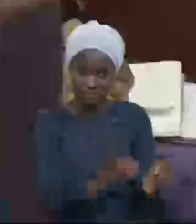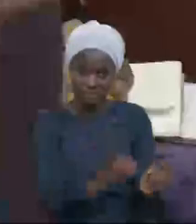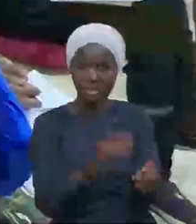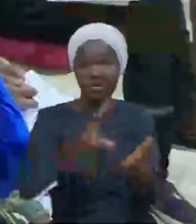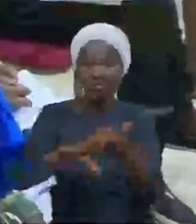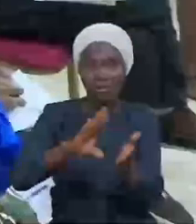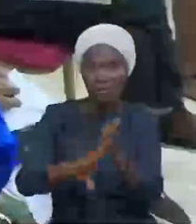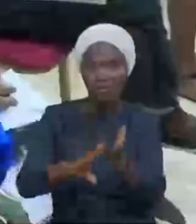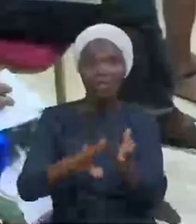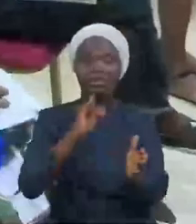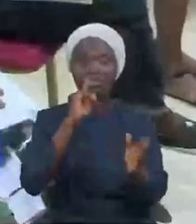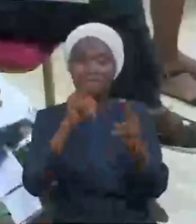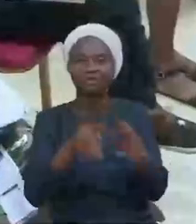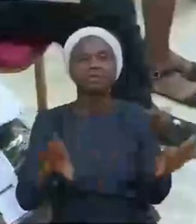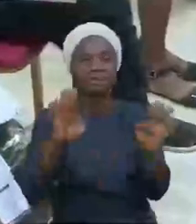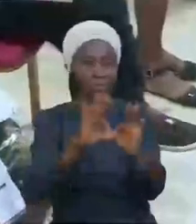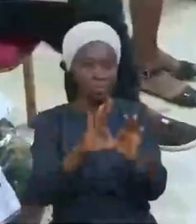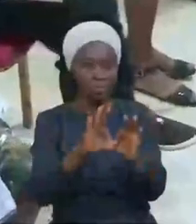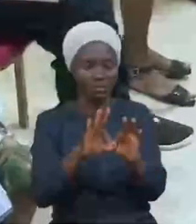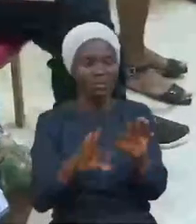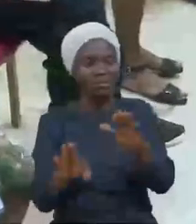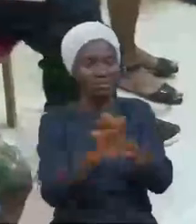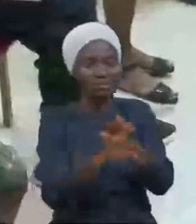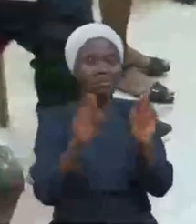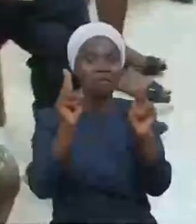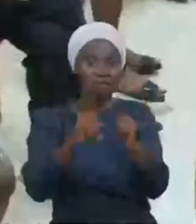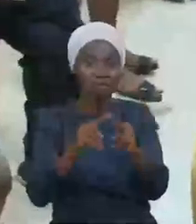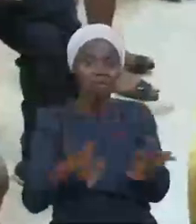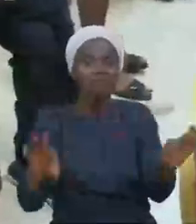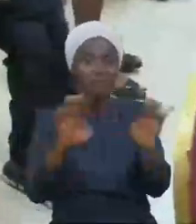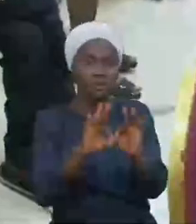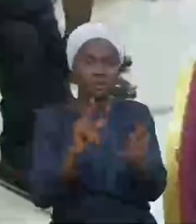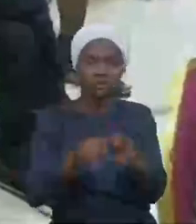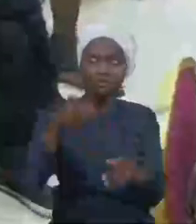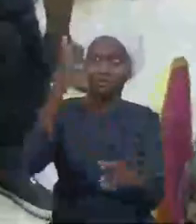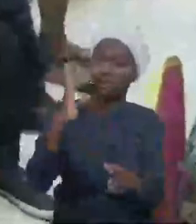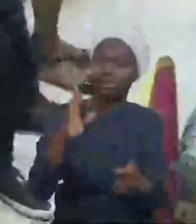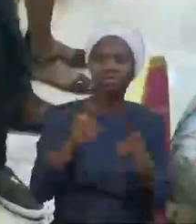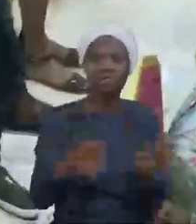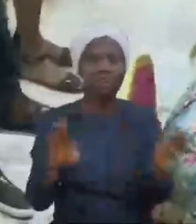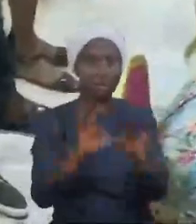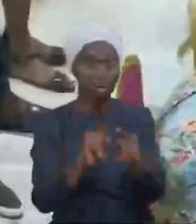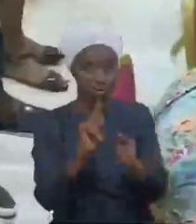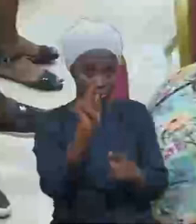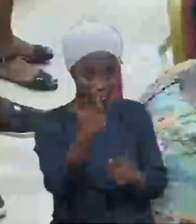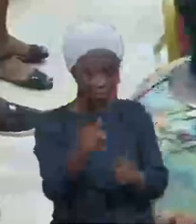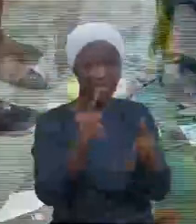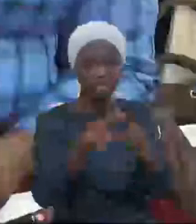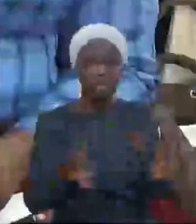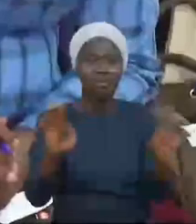fondamental. Fondamental à Dieu, fondamental pour toi, fondamentale dans la